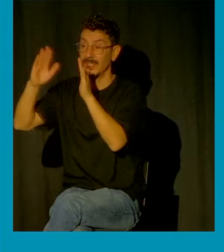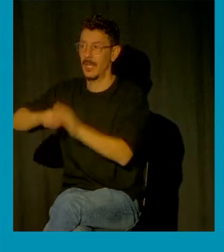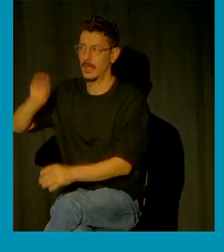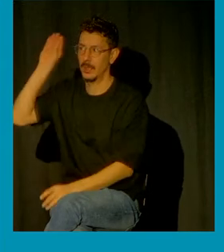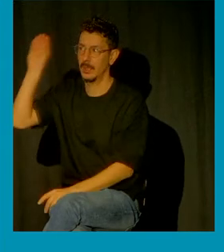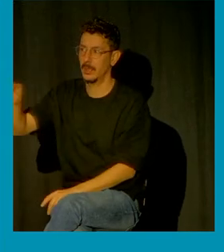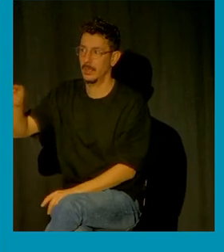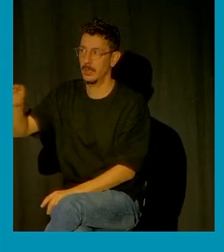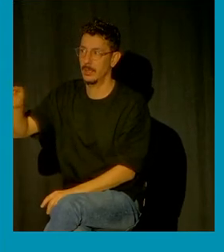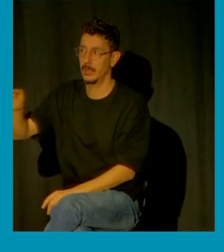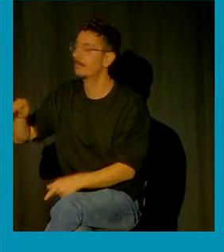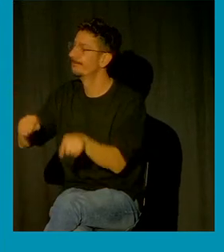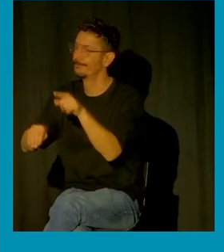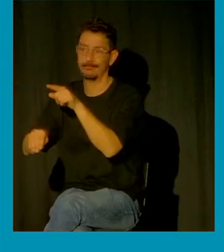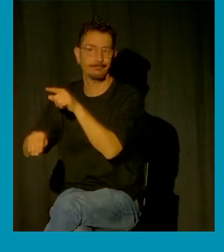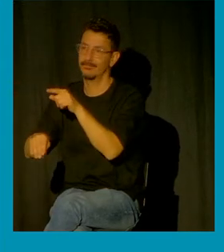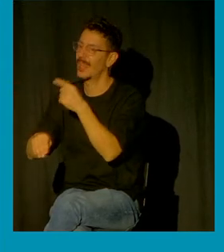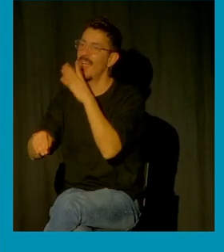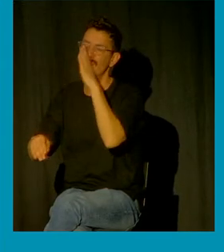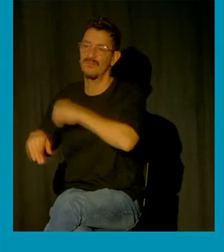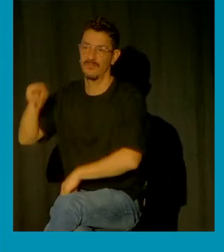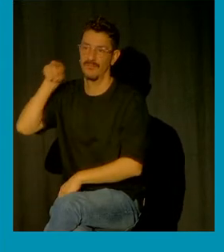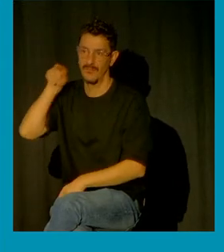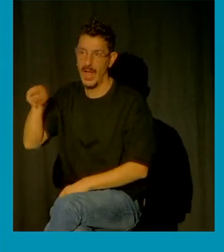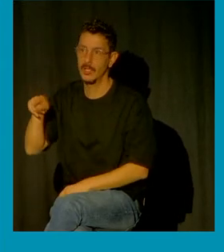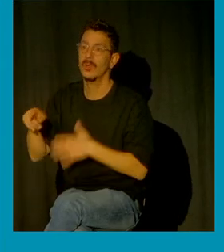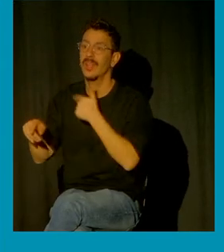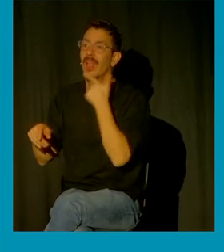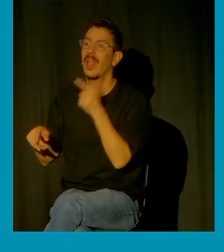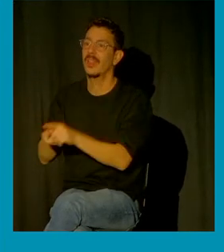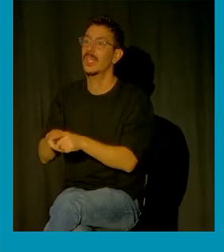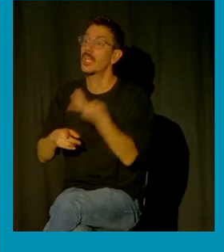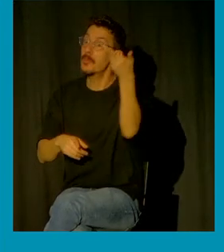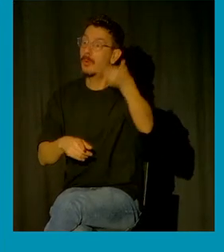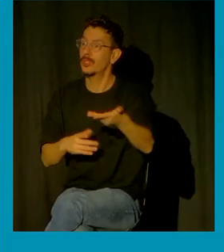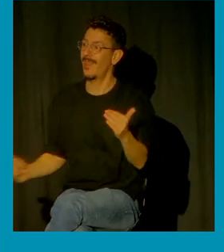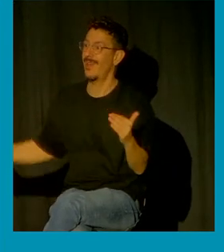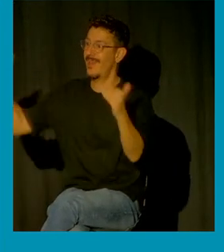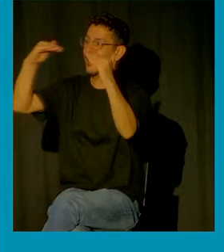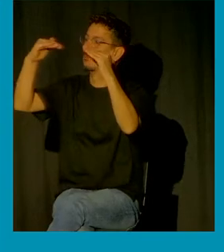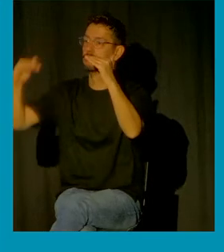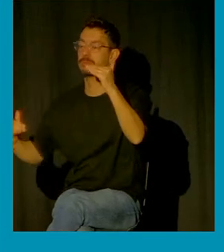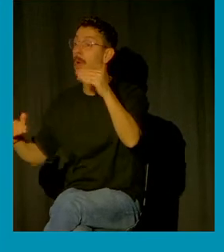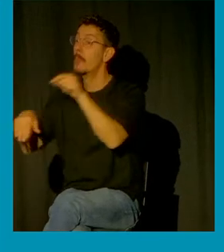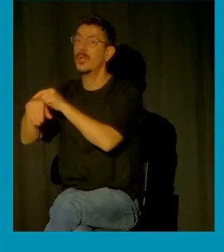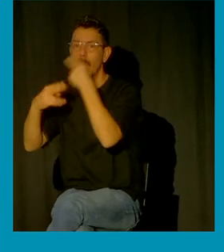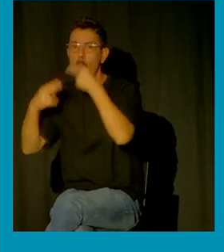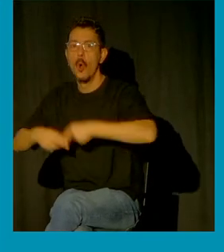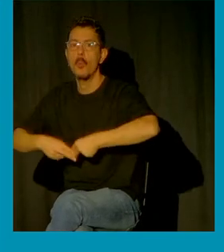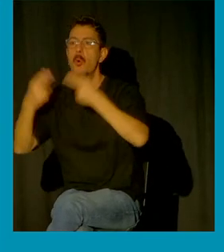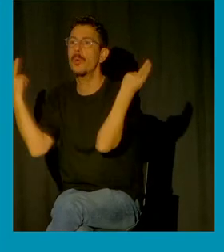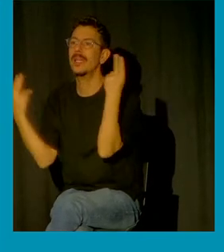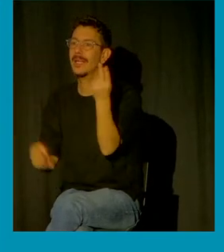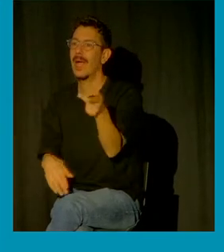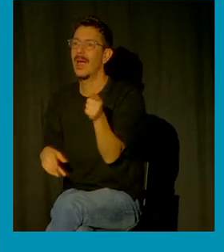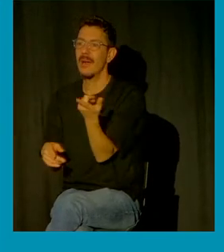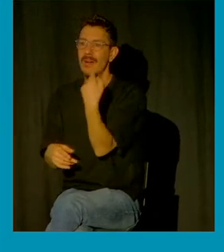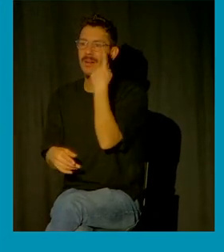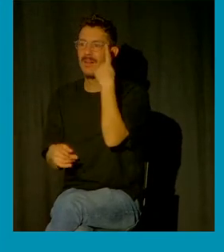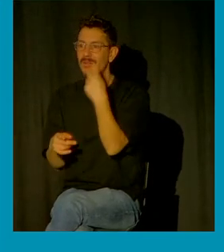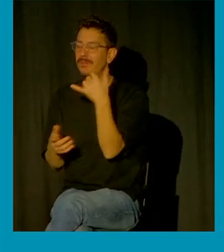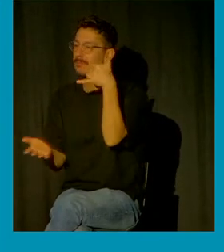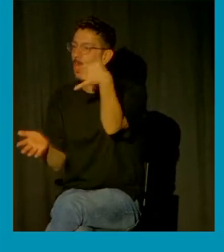no hem estat a l'alçada les polítiques públiques s'han quedat curtes respecte tota la